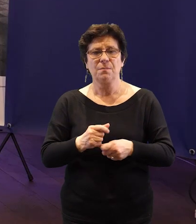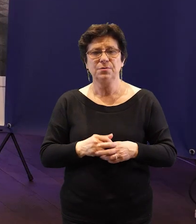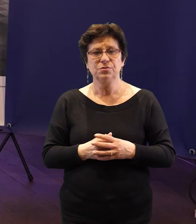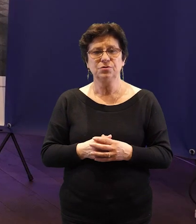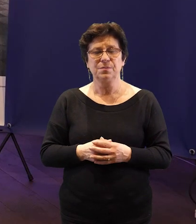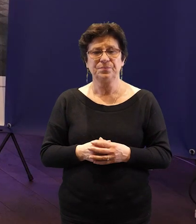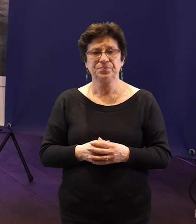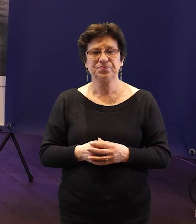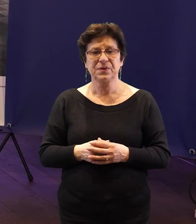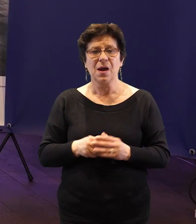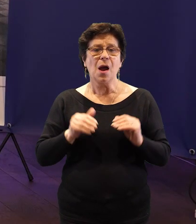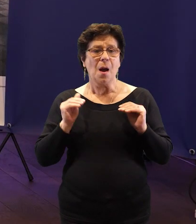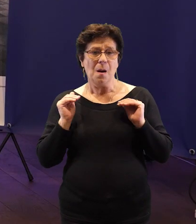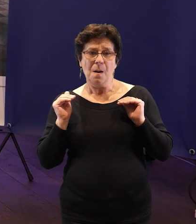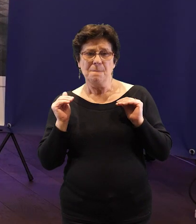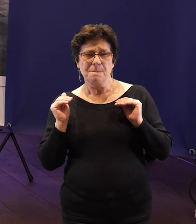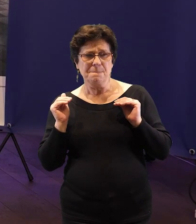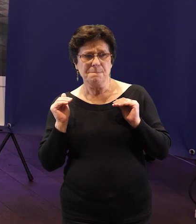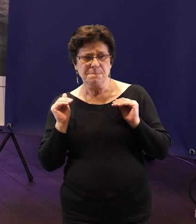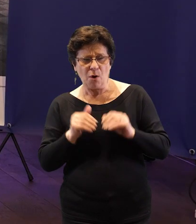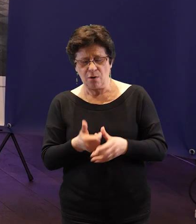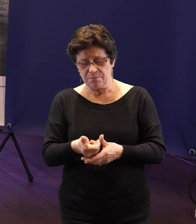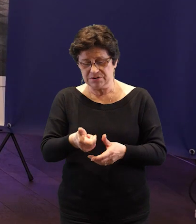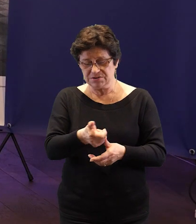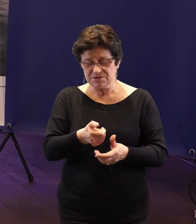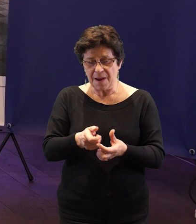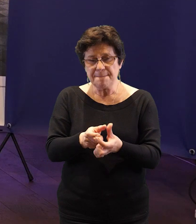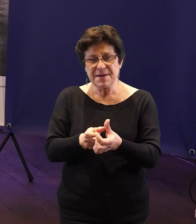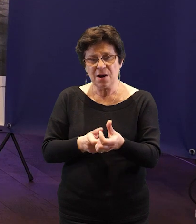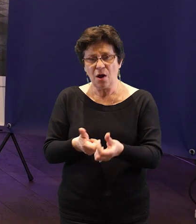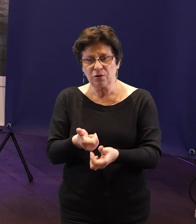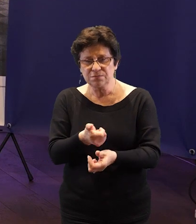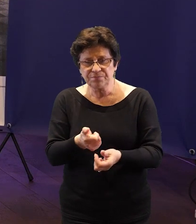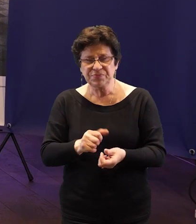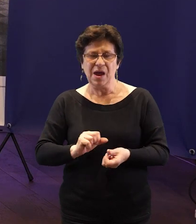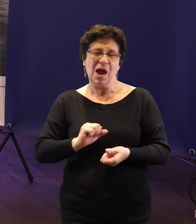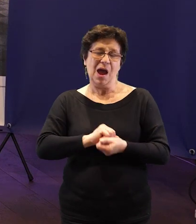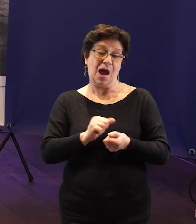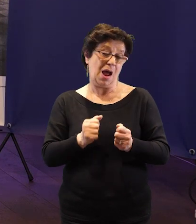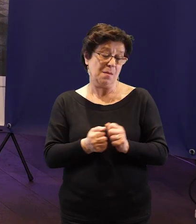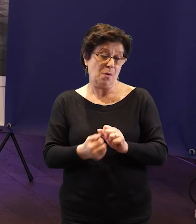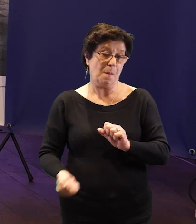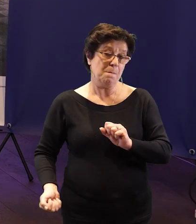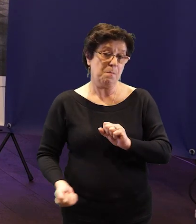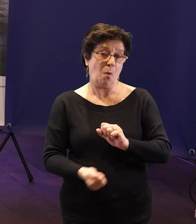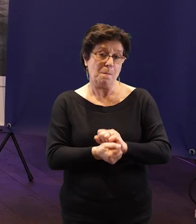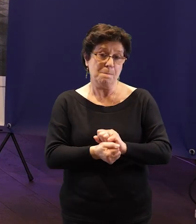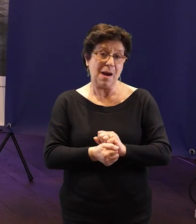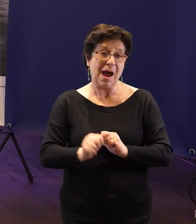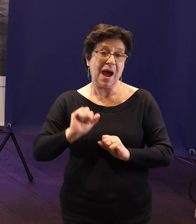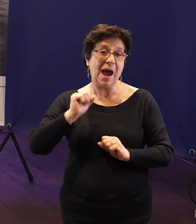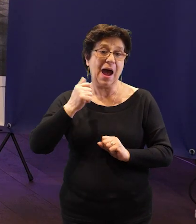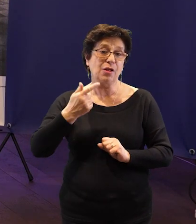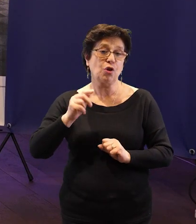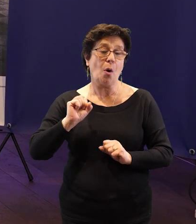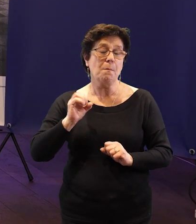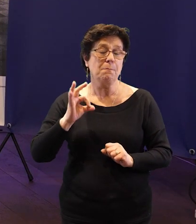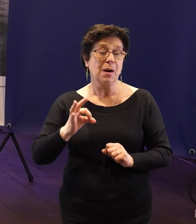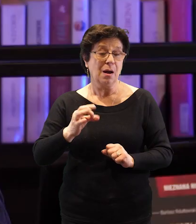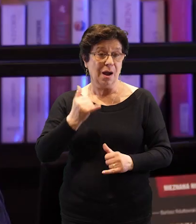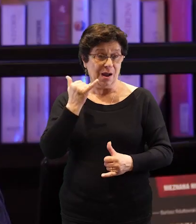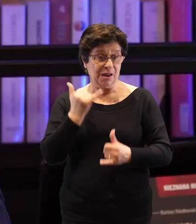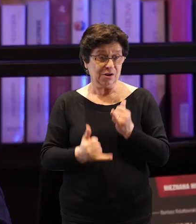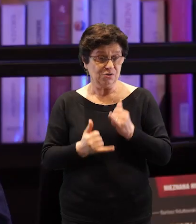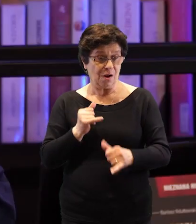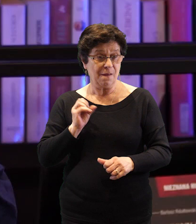one mogą być sterowane zdalnie, przenosić bombę atomową, ale jest jeden warunek. Oni muszą go wypuścić z